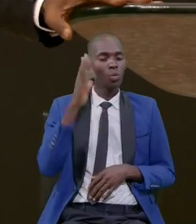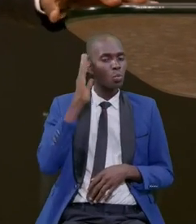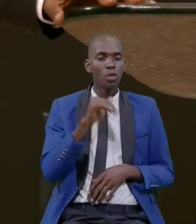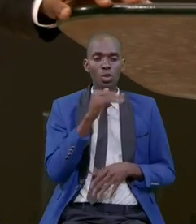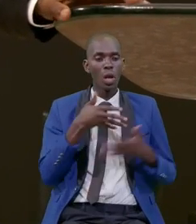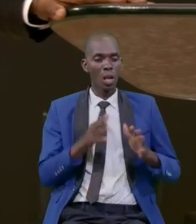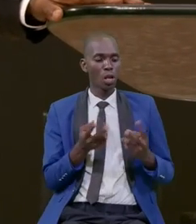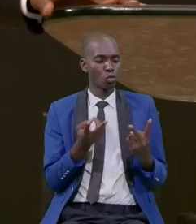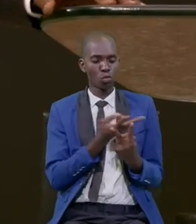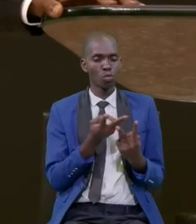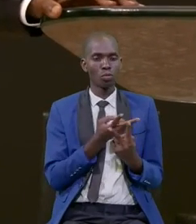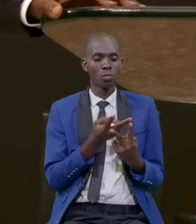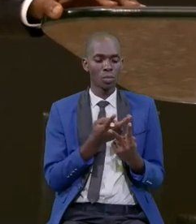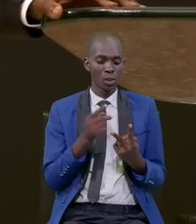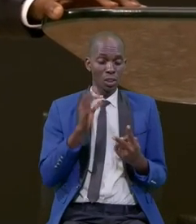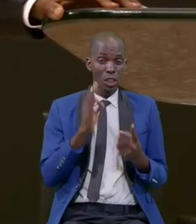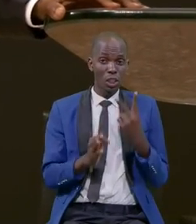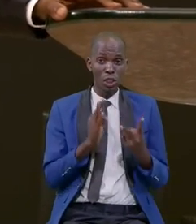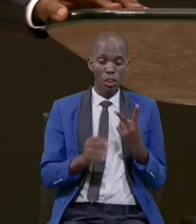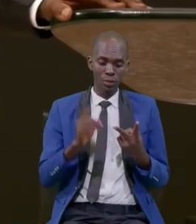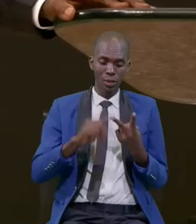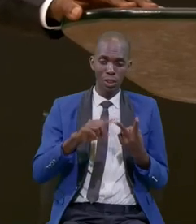les deux. Si le cœur de pierre est là,